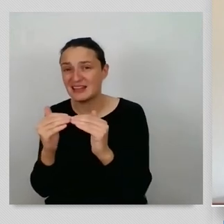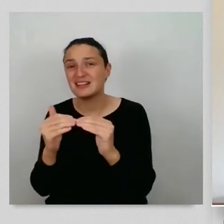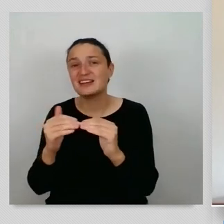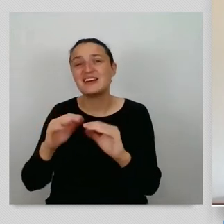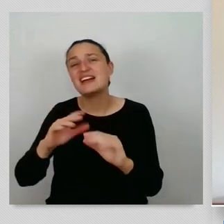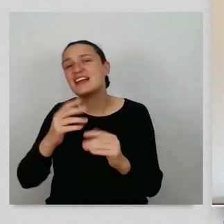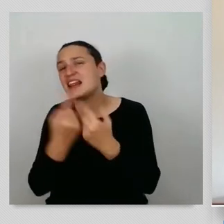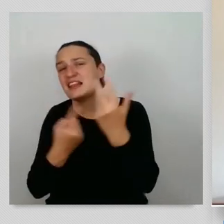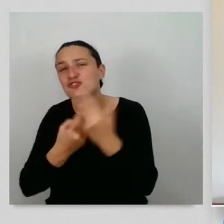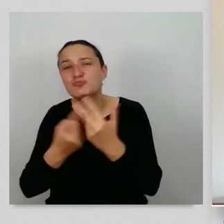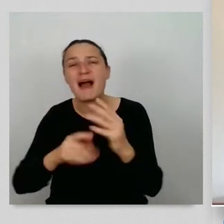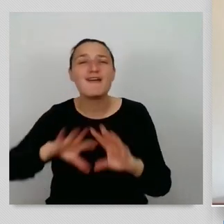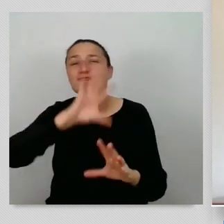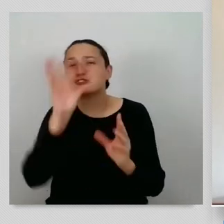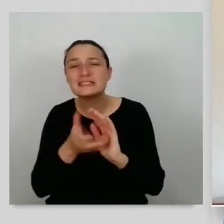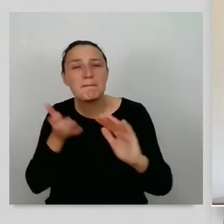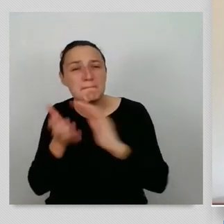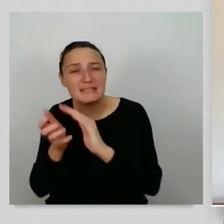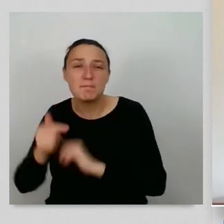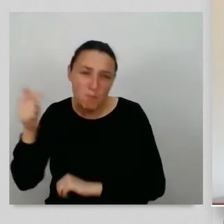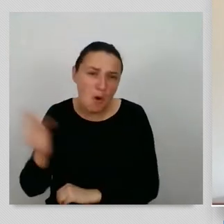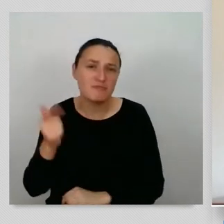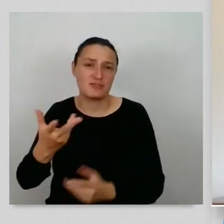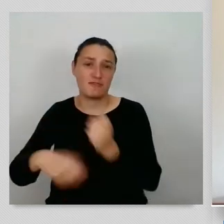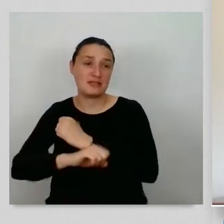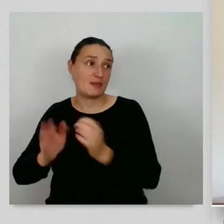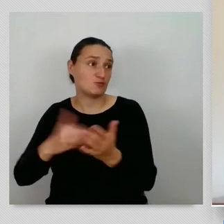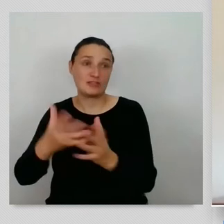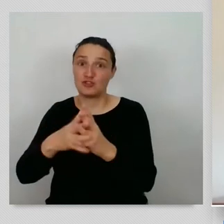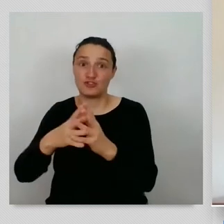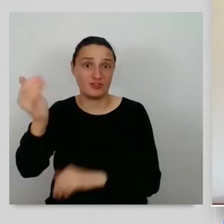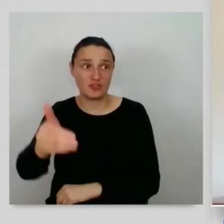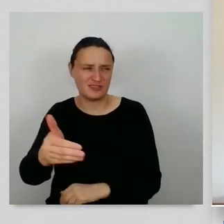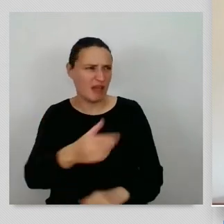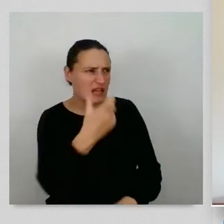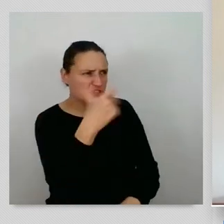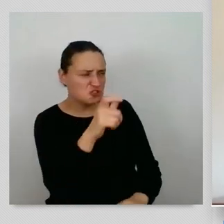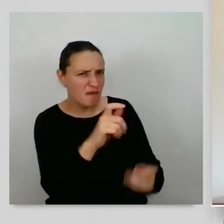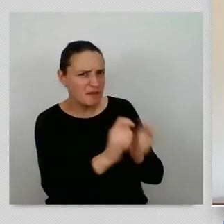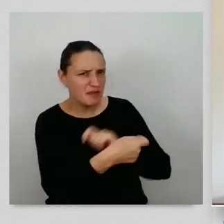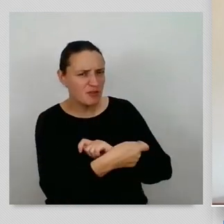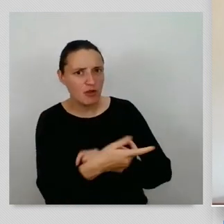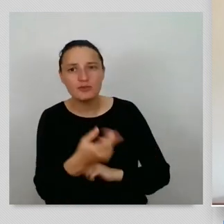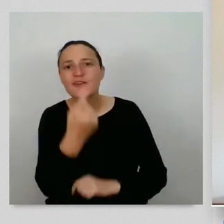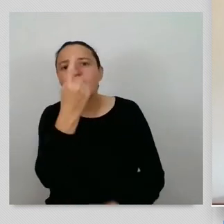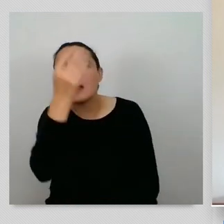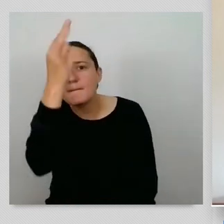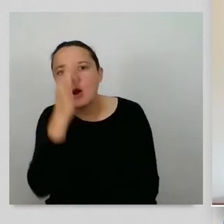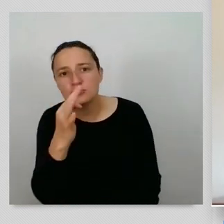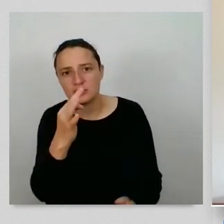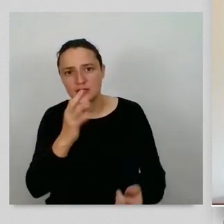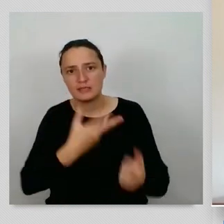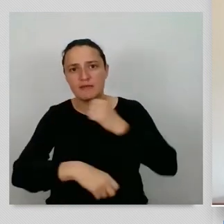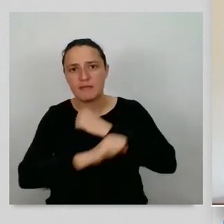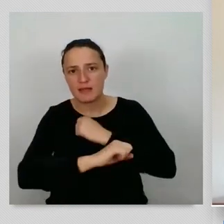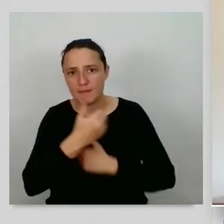do liczby wszystkich pieców, które powinny być wymienione, 10 tysięcy powiedzmy, to okazuje się, że to jest tylko 1%. Czyli